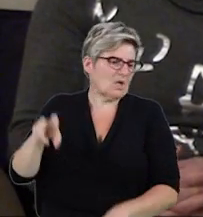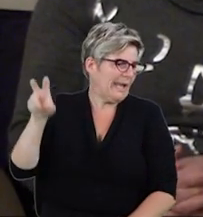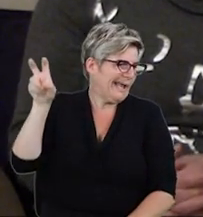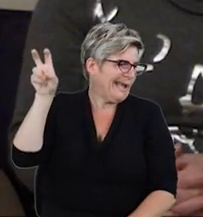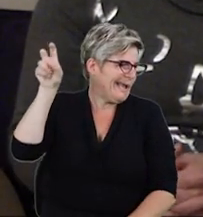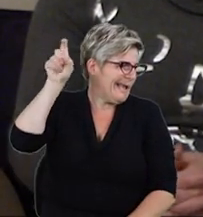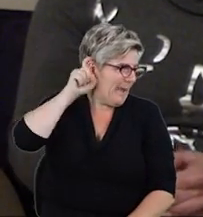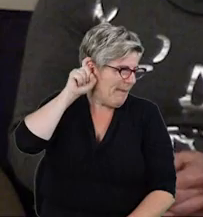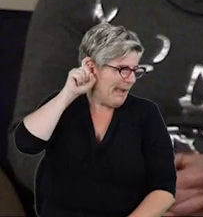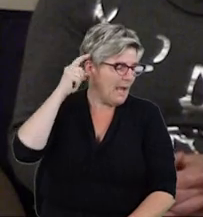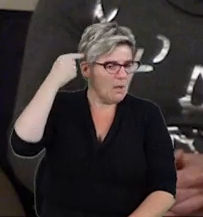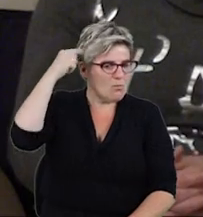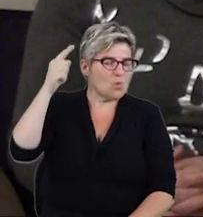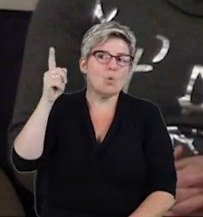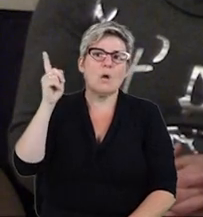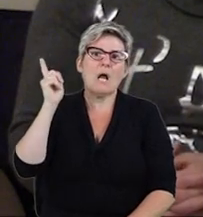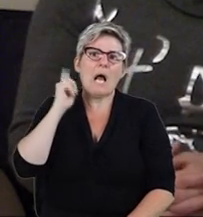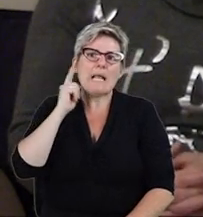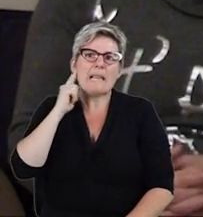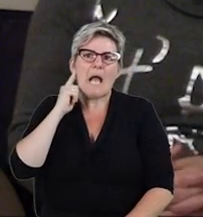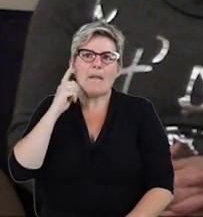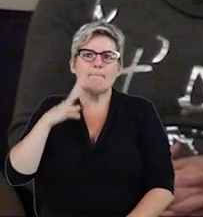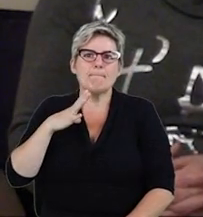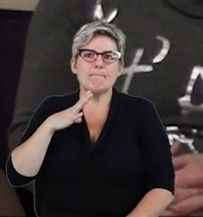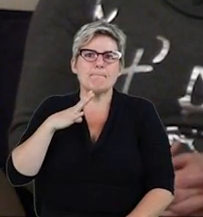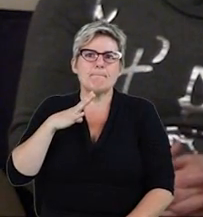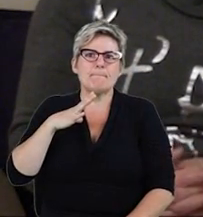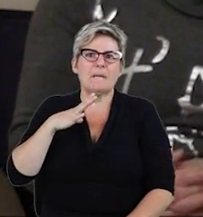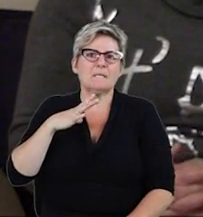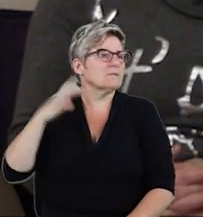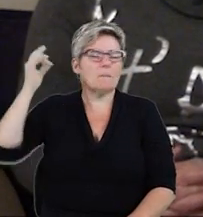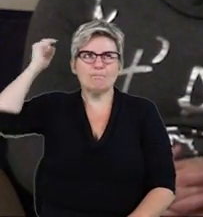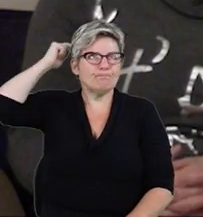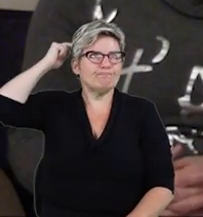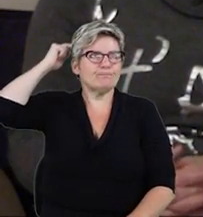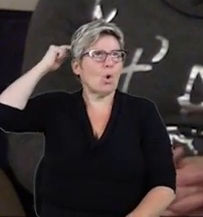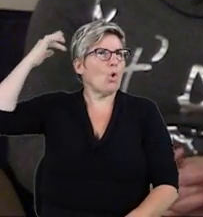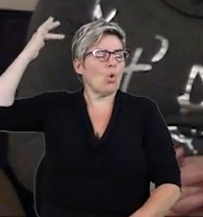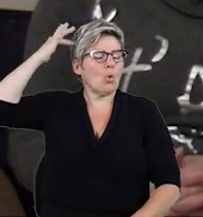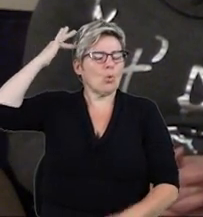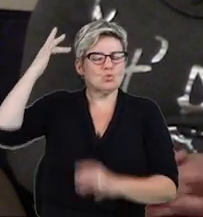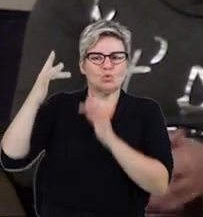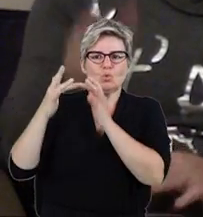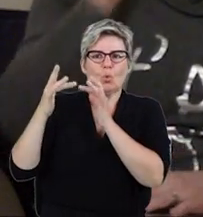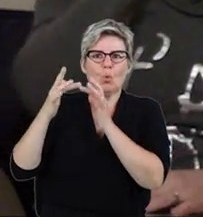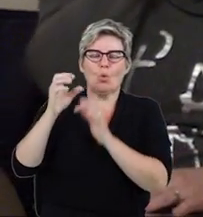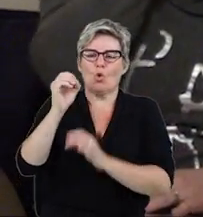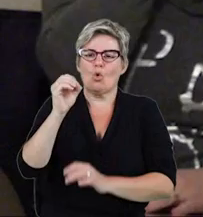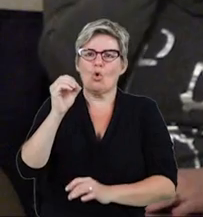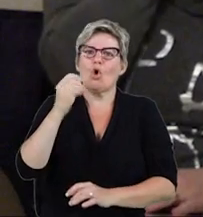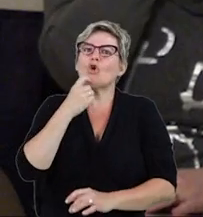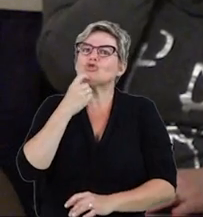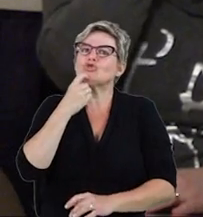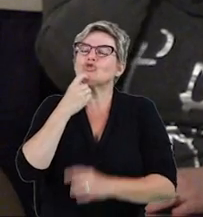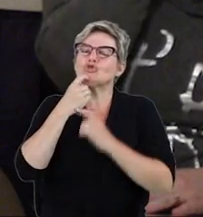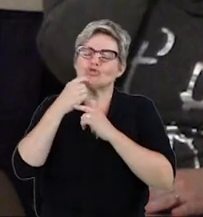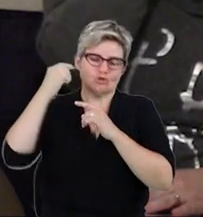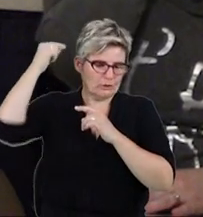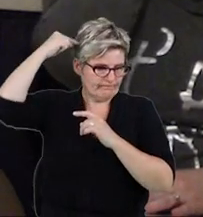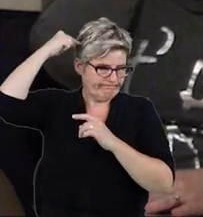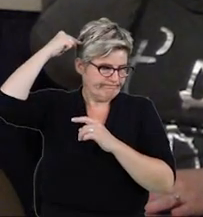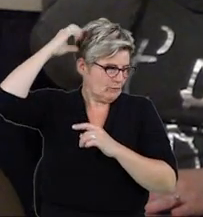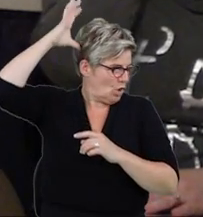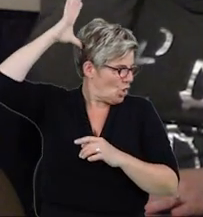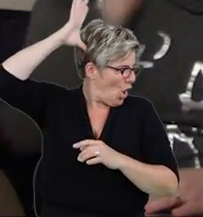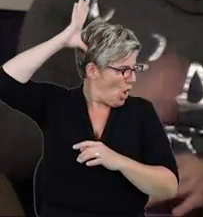un appareil auditif pour mieux entendre, un appareil qu'on appelle la conduction osseuse, qui était collé sur ton